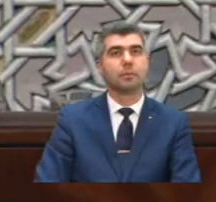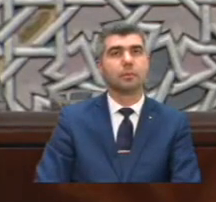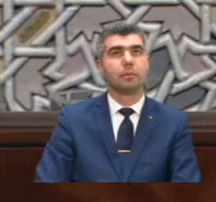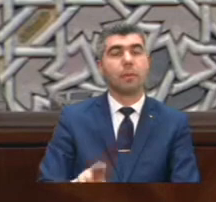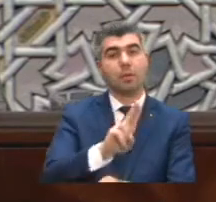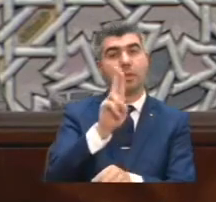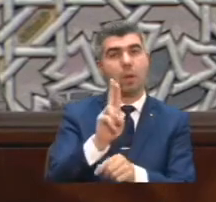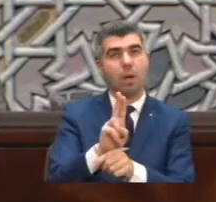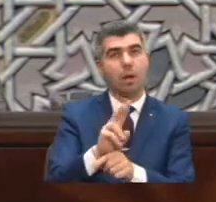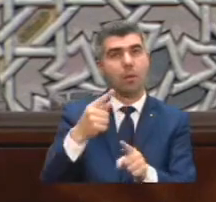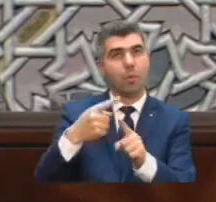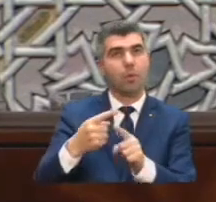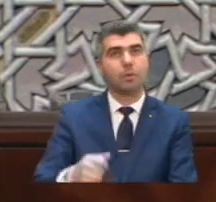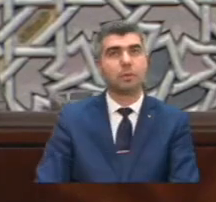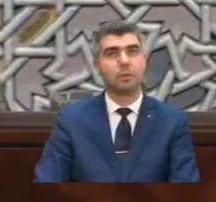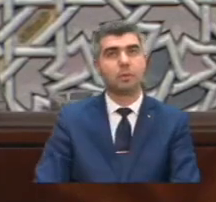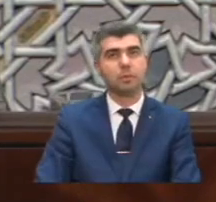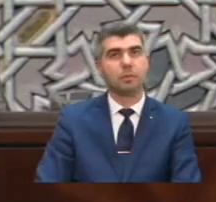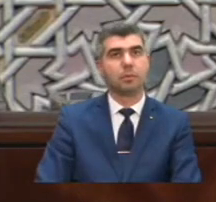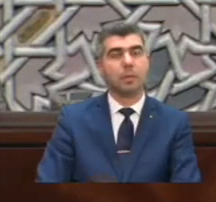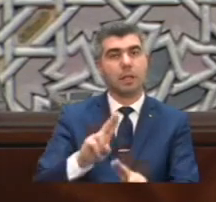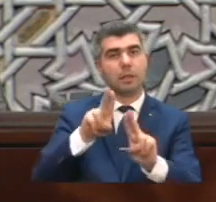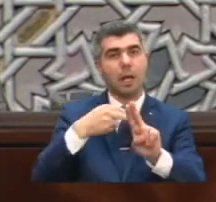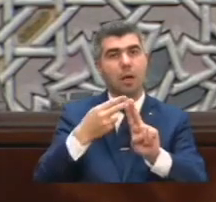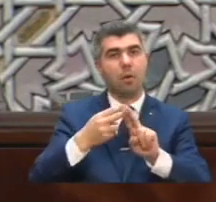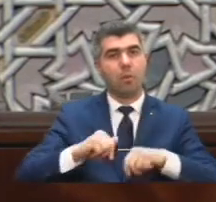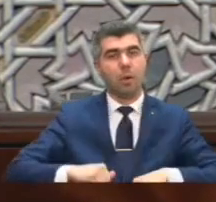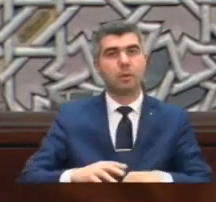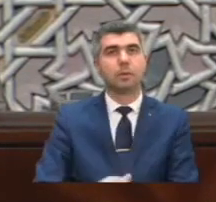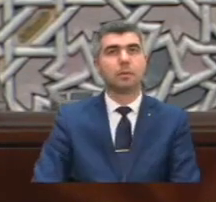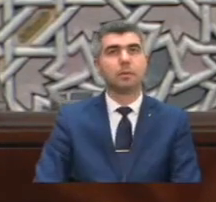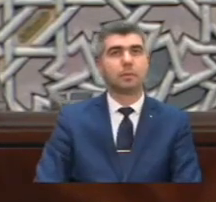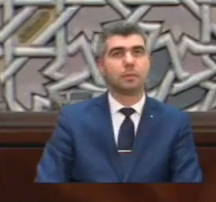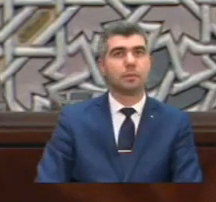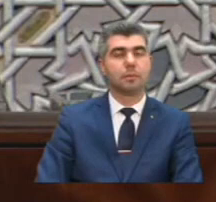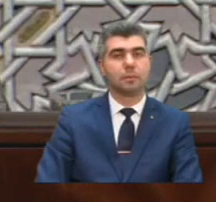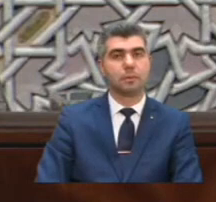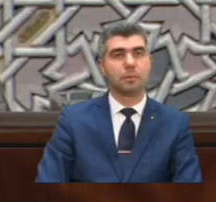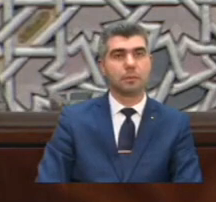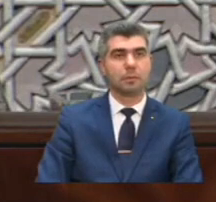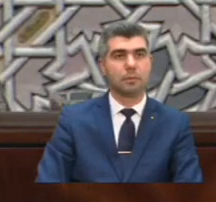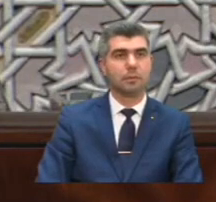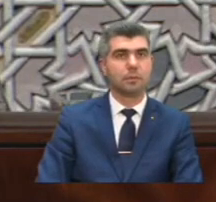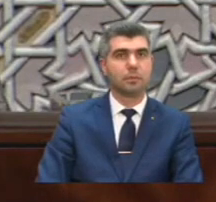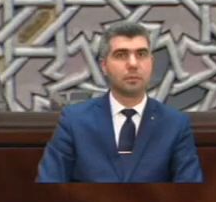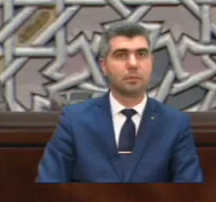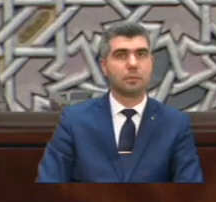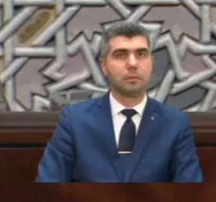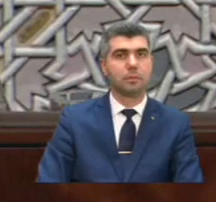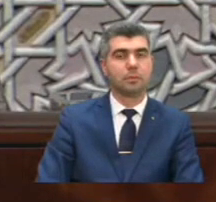تعقيب اضافي اخر؟ رد السيد الوزير على التعقيبات. تفضل السيد الوزير.